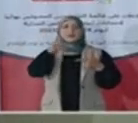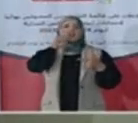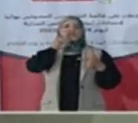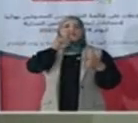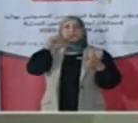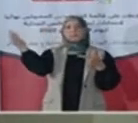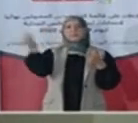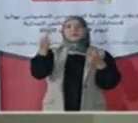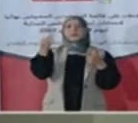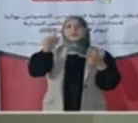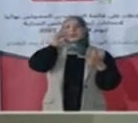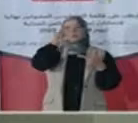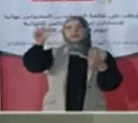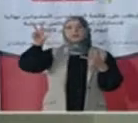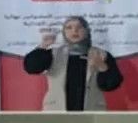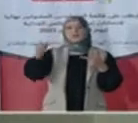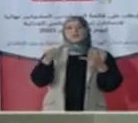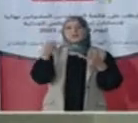إناث بنسبة